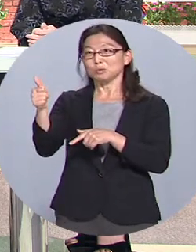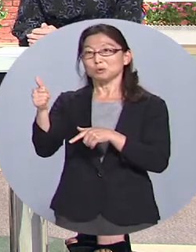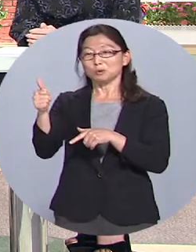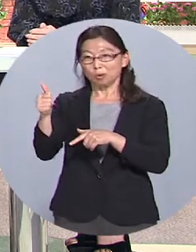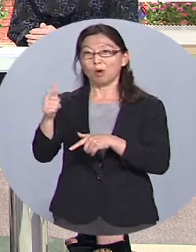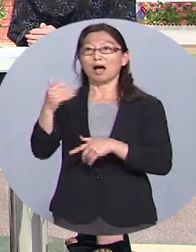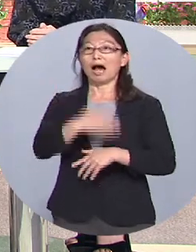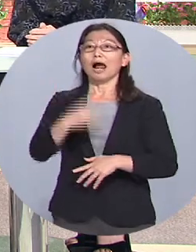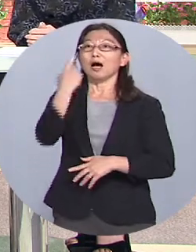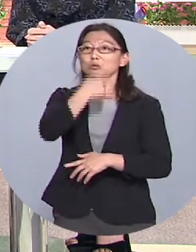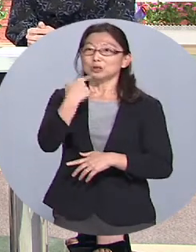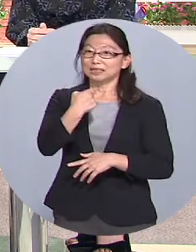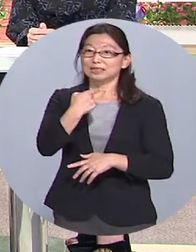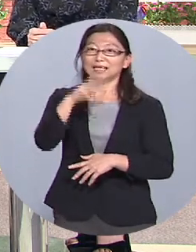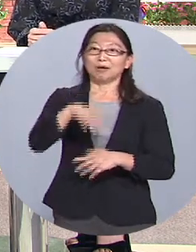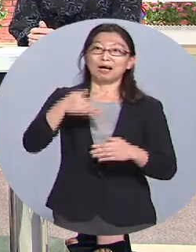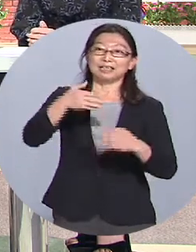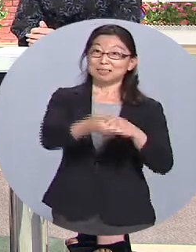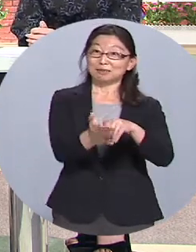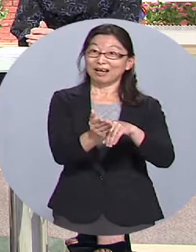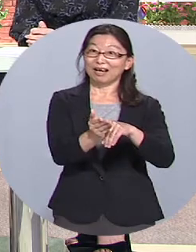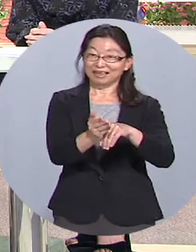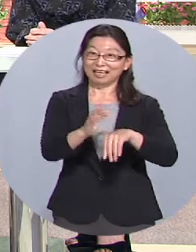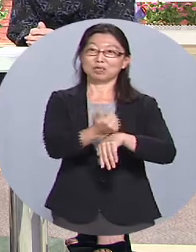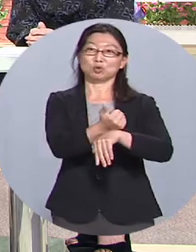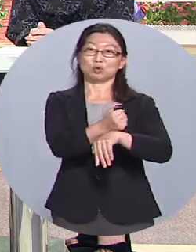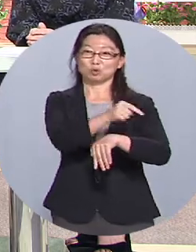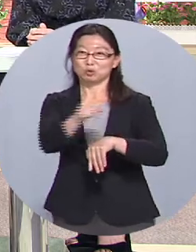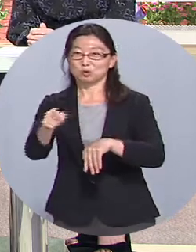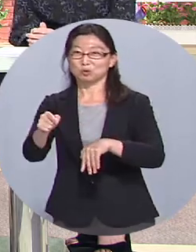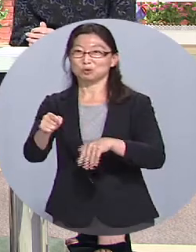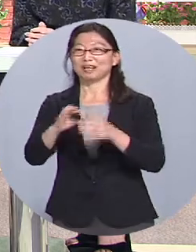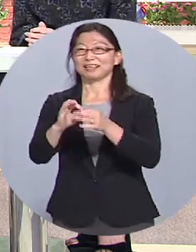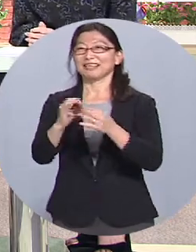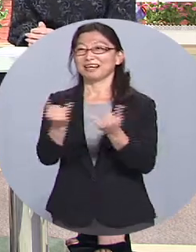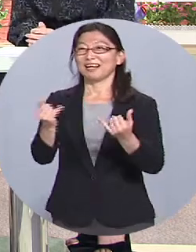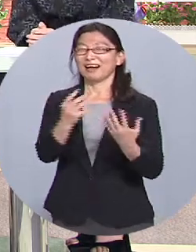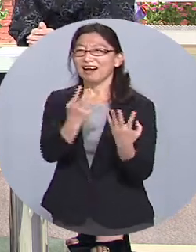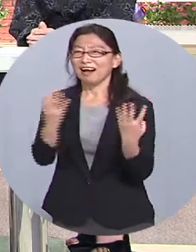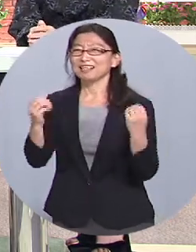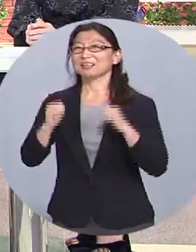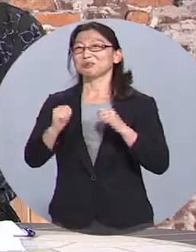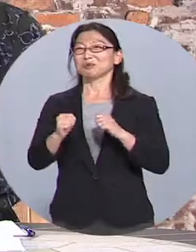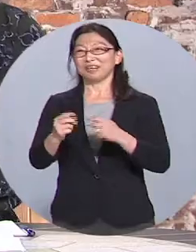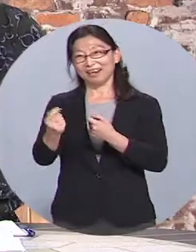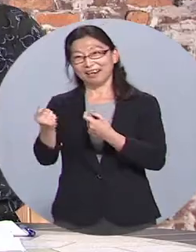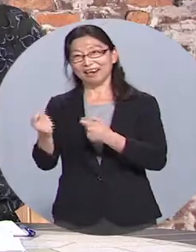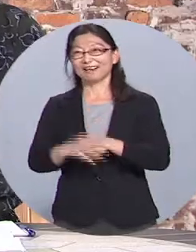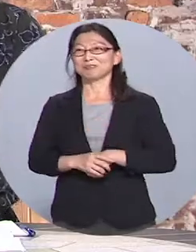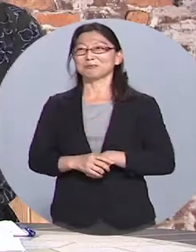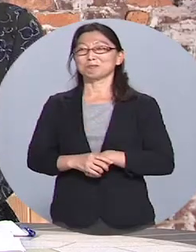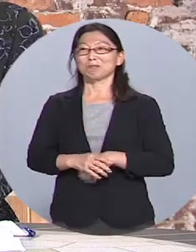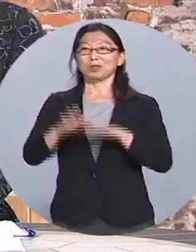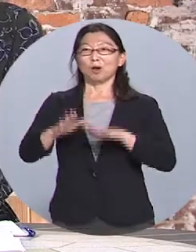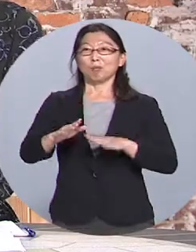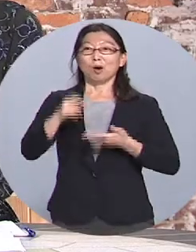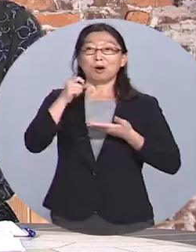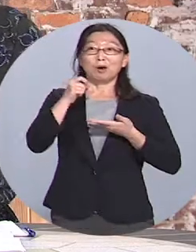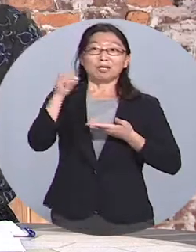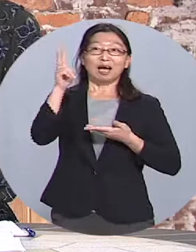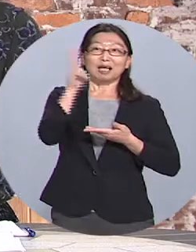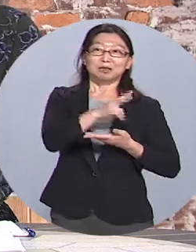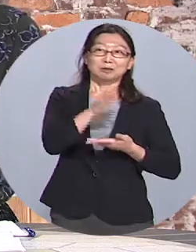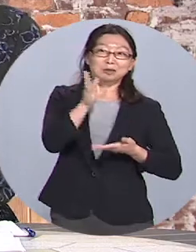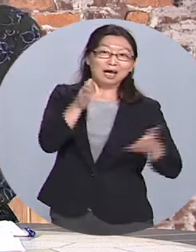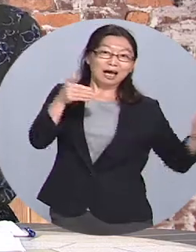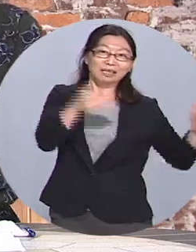島さん、うん、まだ埼玉ゆかりの選手たくさんいますからね、みんなで応援したいと思います。 はい、 さあ今日も後半に素敵なプレゼントのお知らせがあ